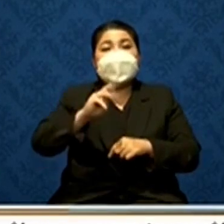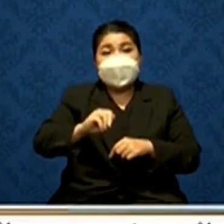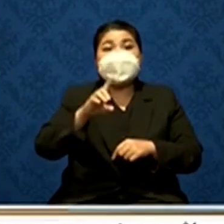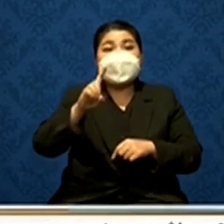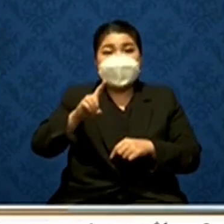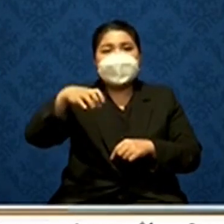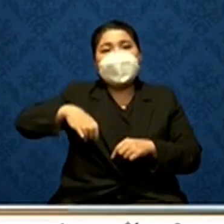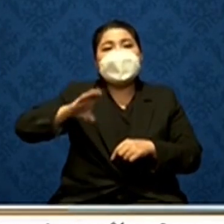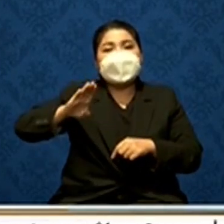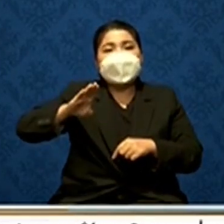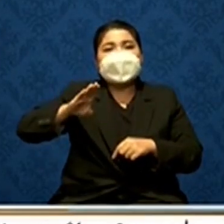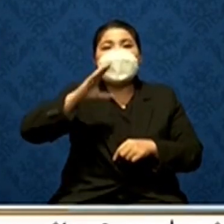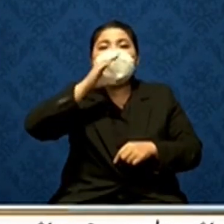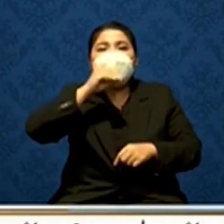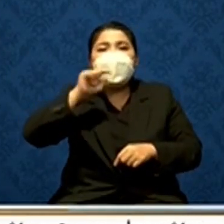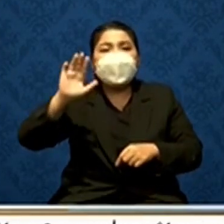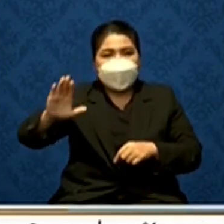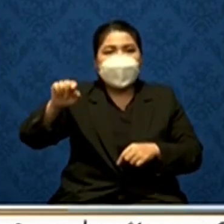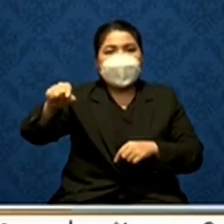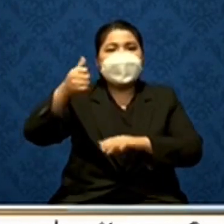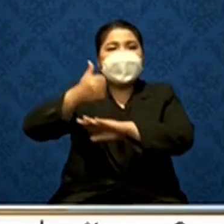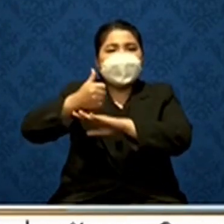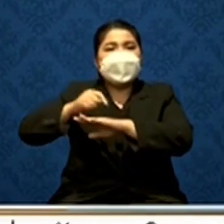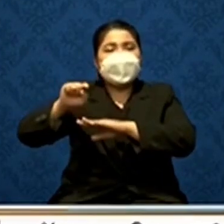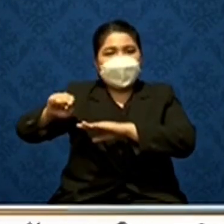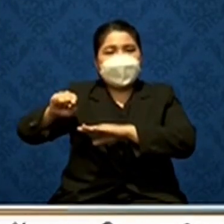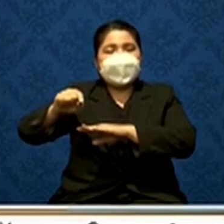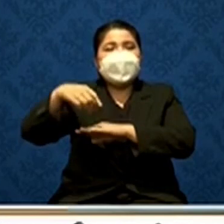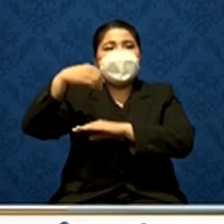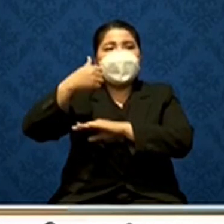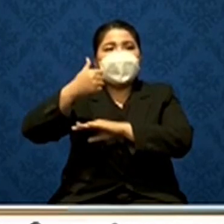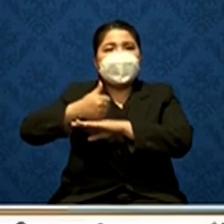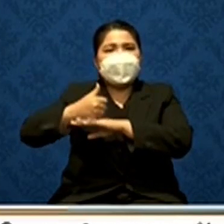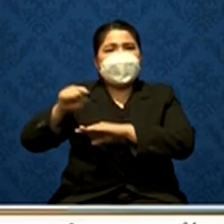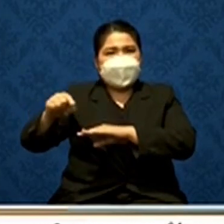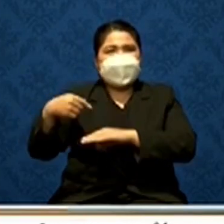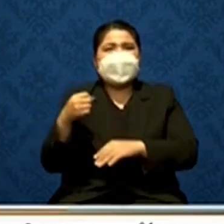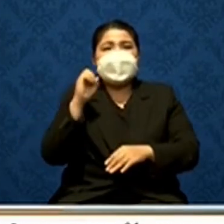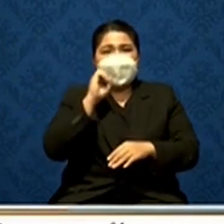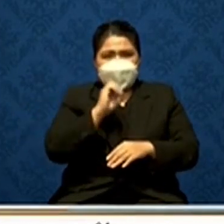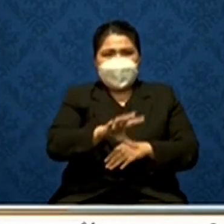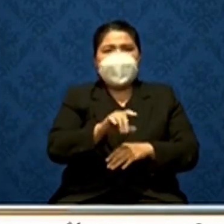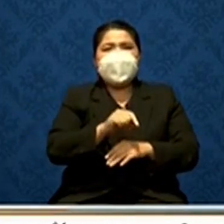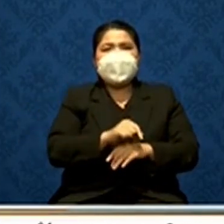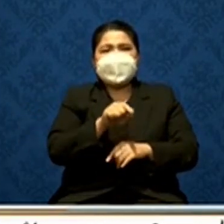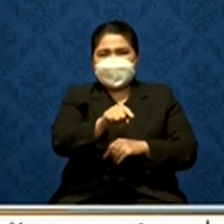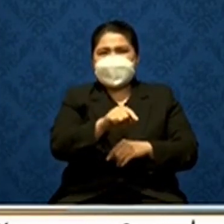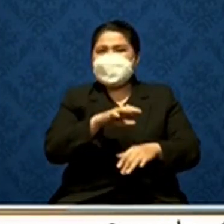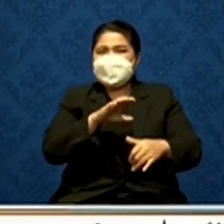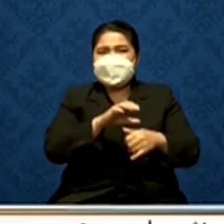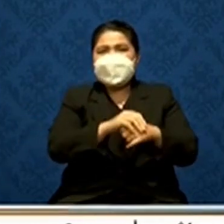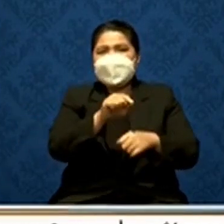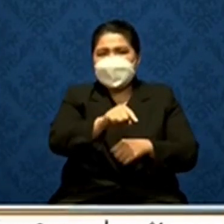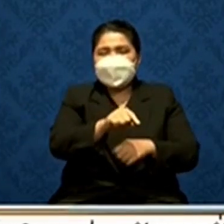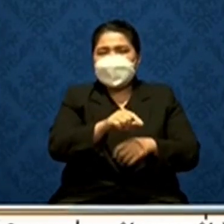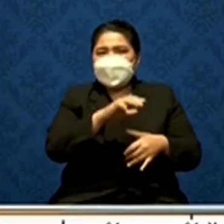บริษัท Semcoเป็คำพูด ของผู้วาการกหายจชาติที่ไปบีบผู้ถืห้นซึ่เปนข้ม